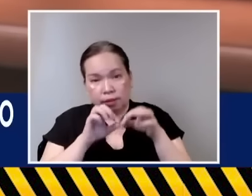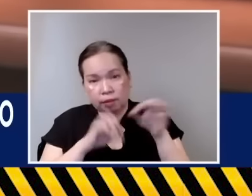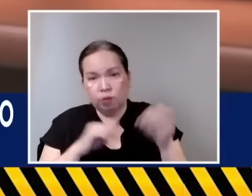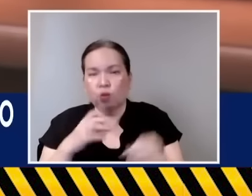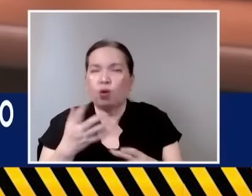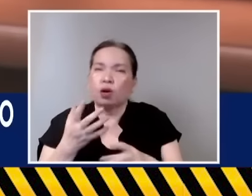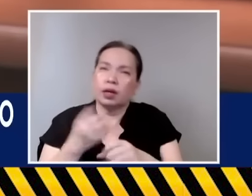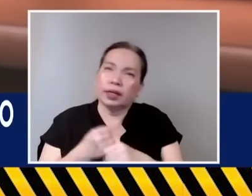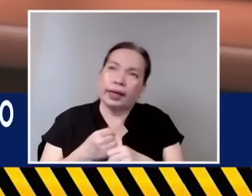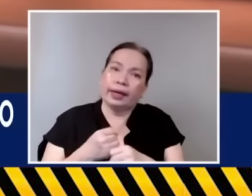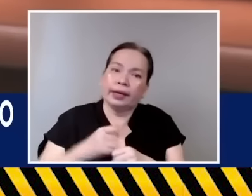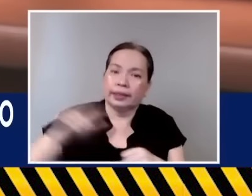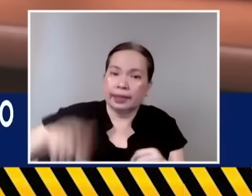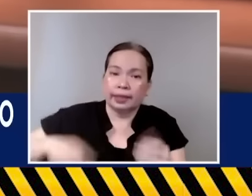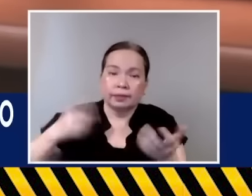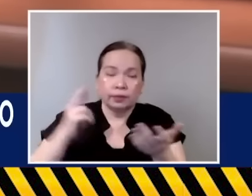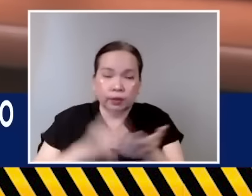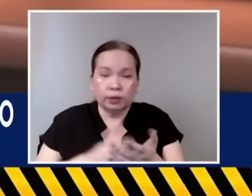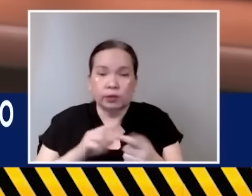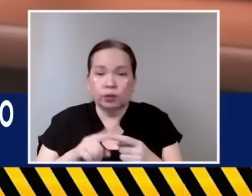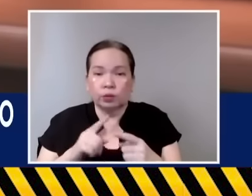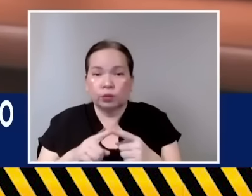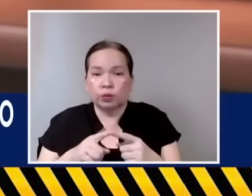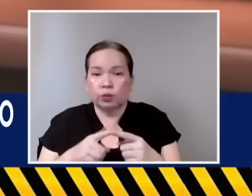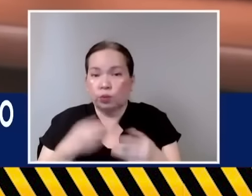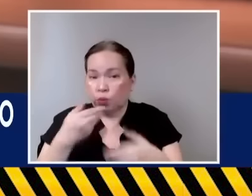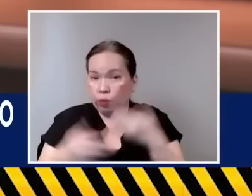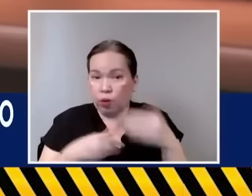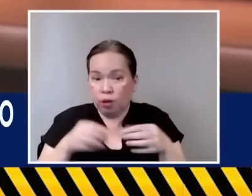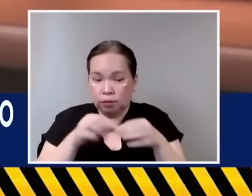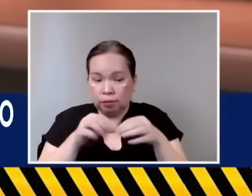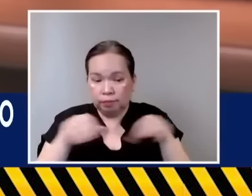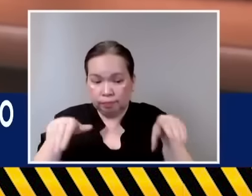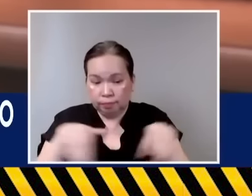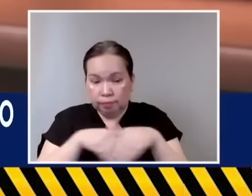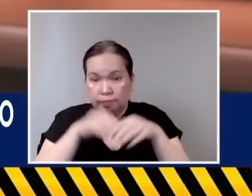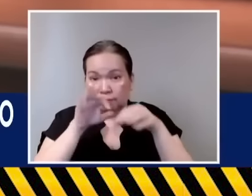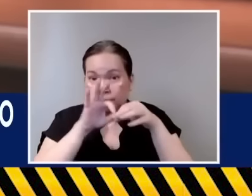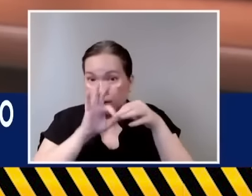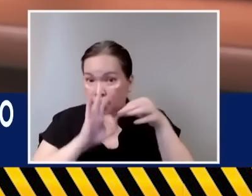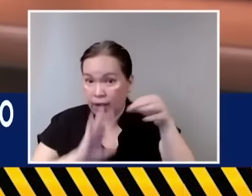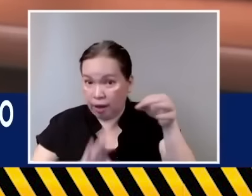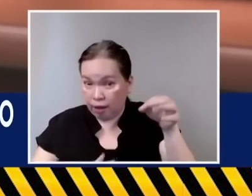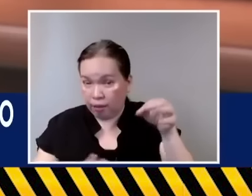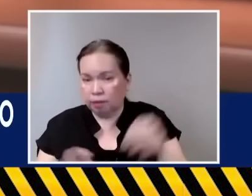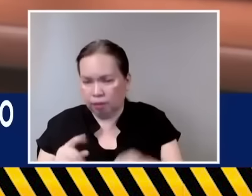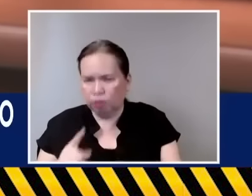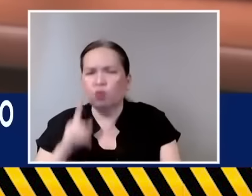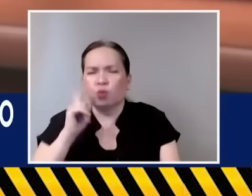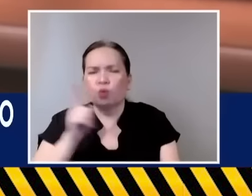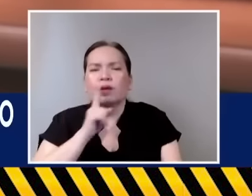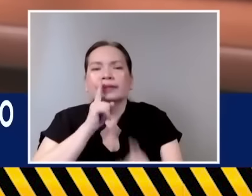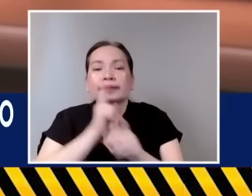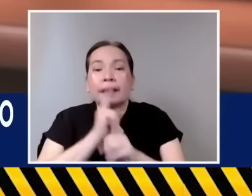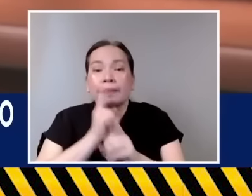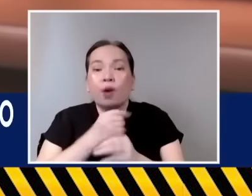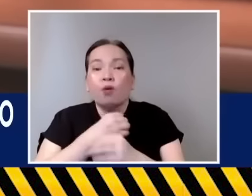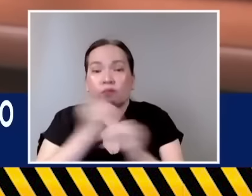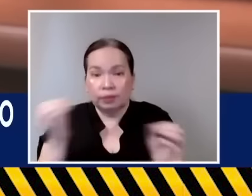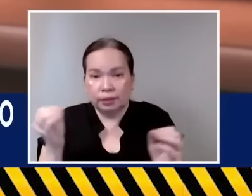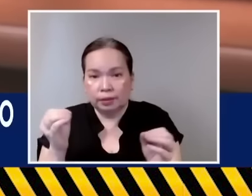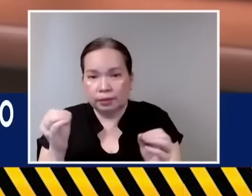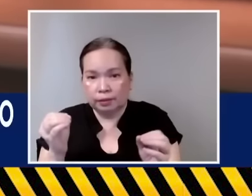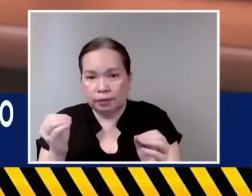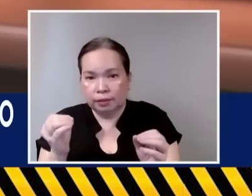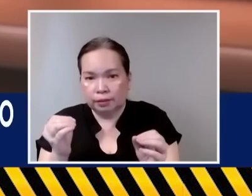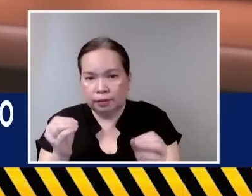annulment process, punta ho kayo sa kinaukulan, yung legit na office. Mas maganda, I would